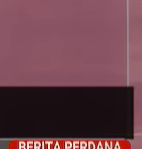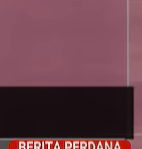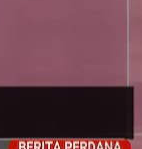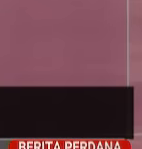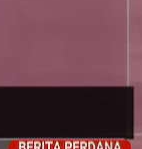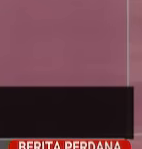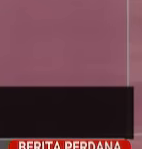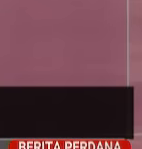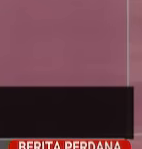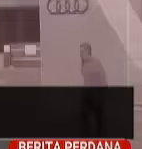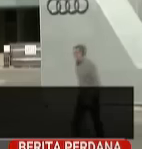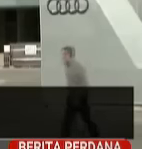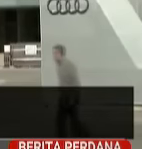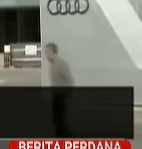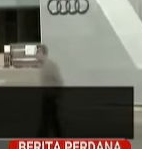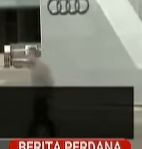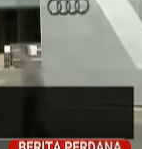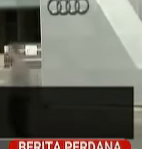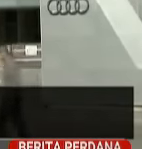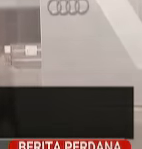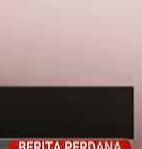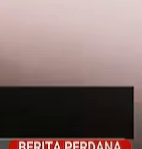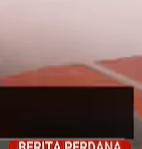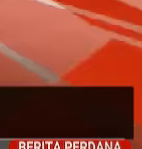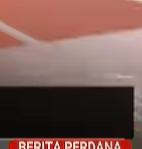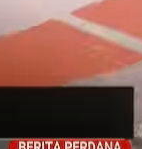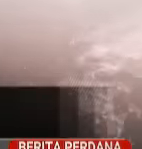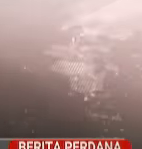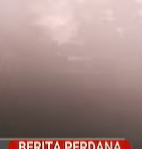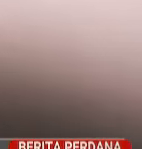Amaran terakhir FM untuk tiga pasukan.